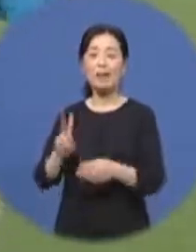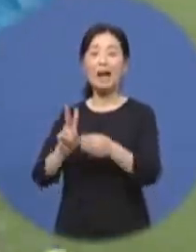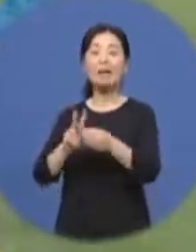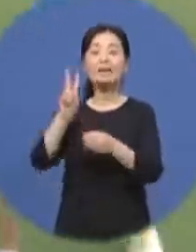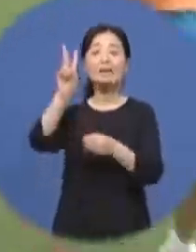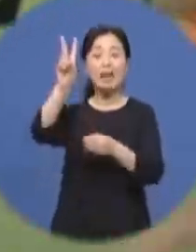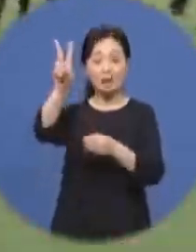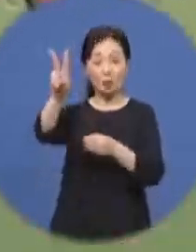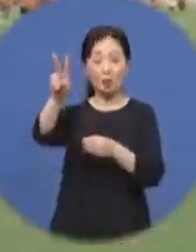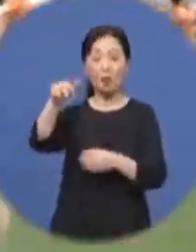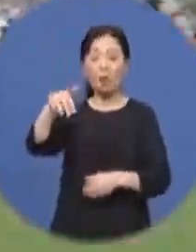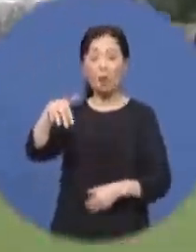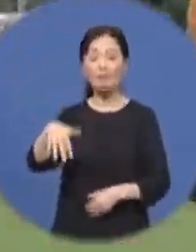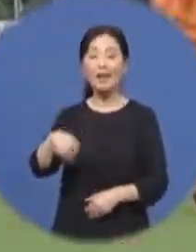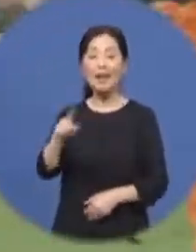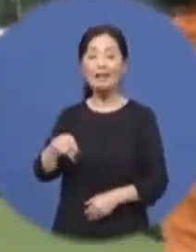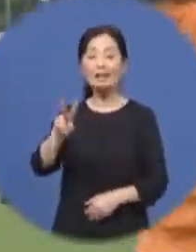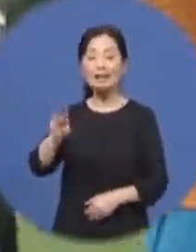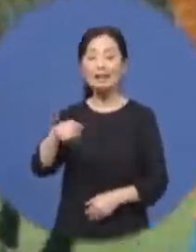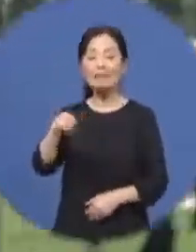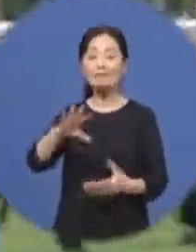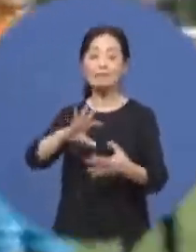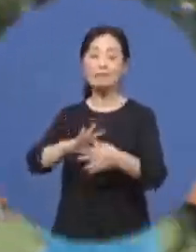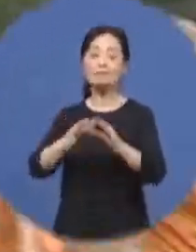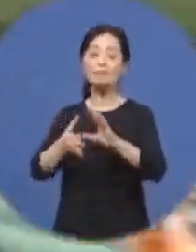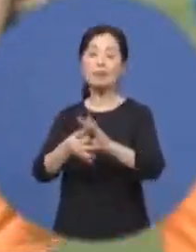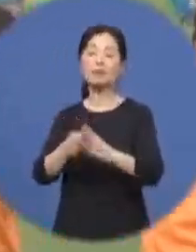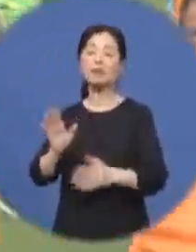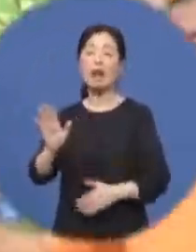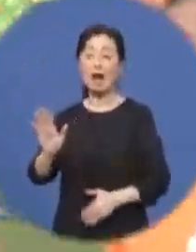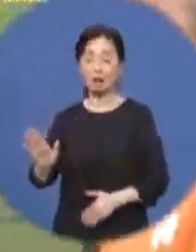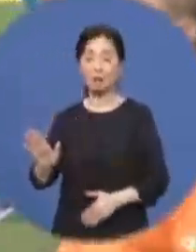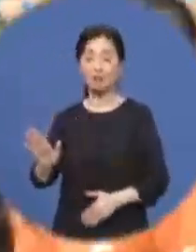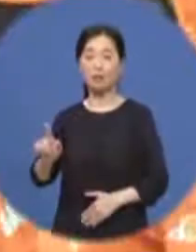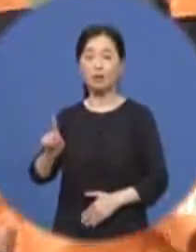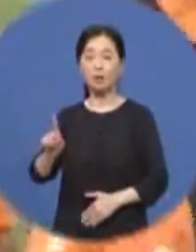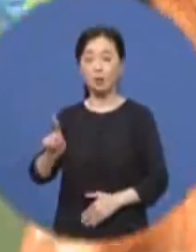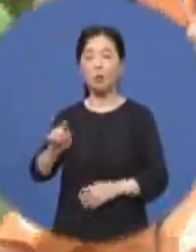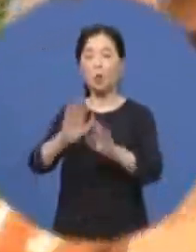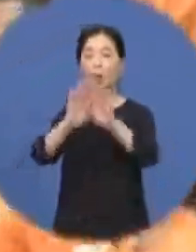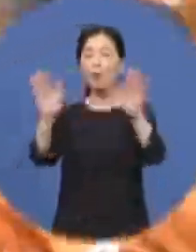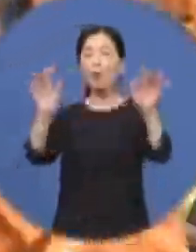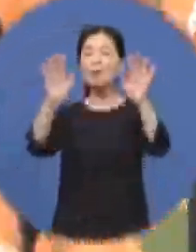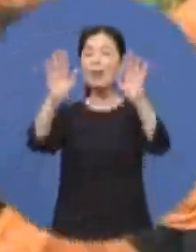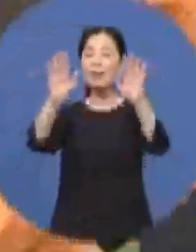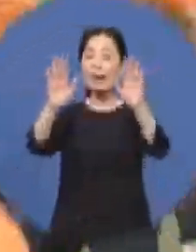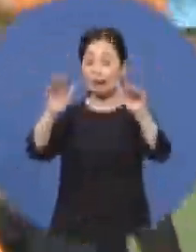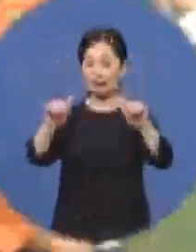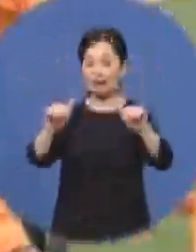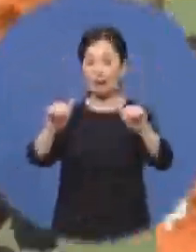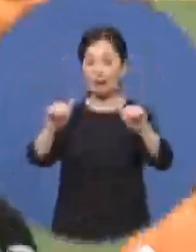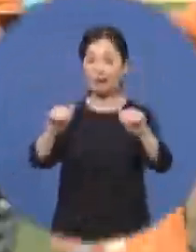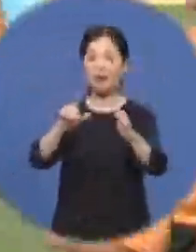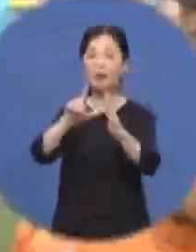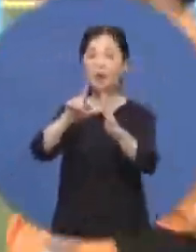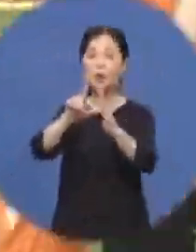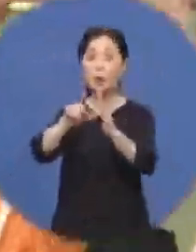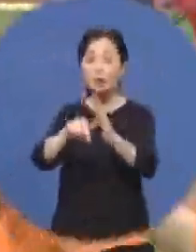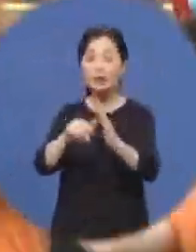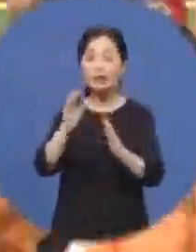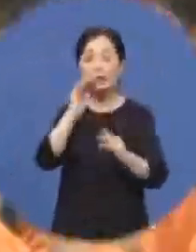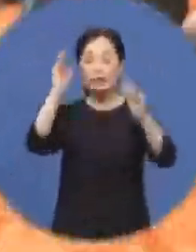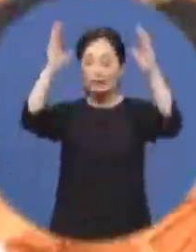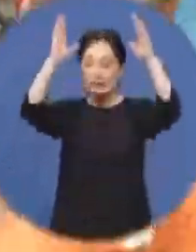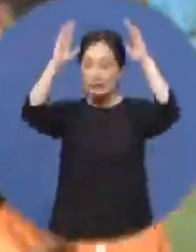年輪ピックがあるんです、 う ん、 そうです。 で年輪ピックの開会式に、はい、この間やったヒット商品ありますね、はい、キーちゃんダンスもそうだ